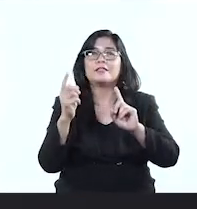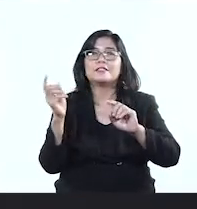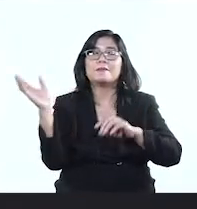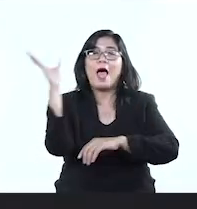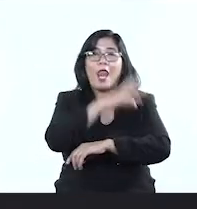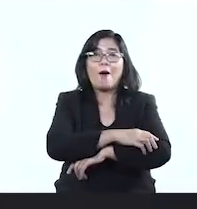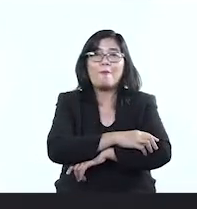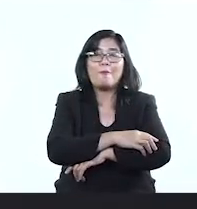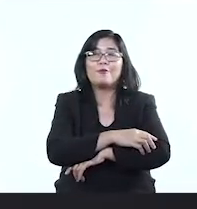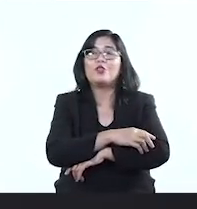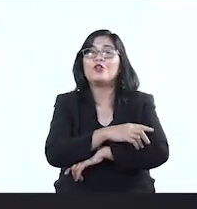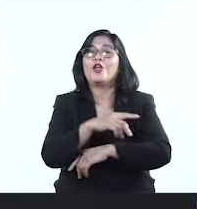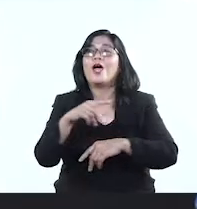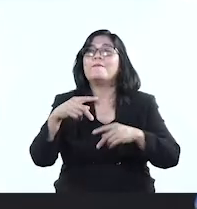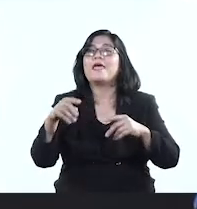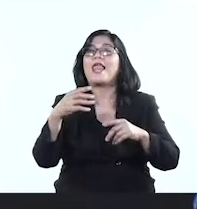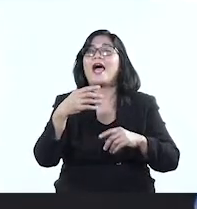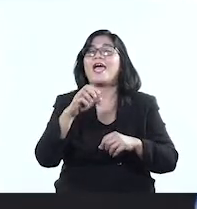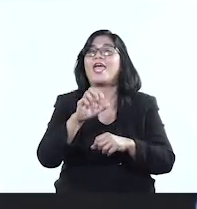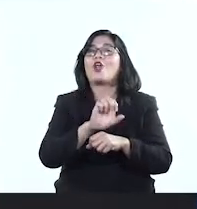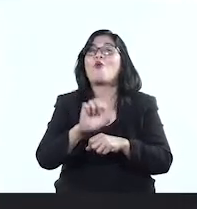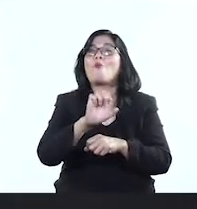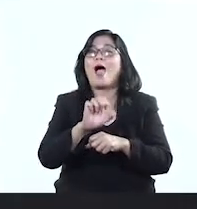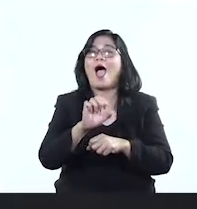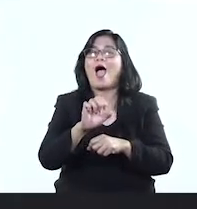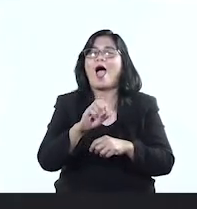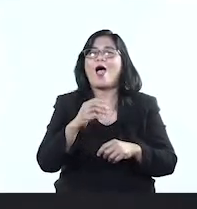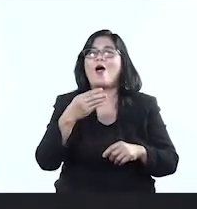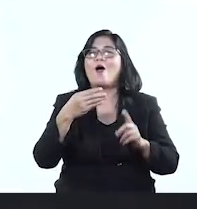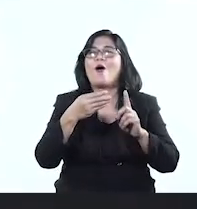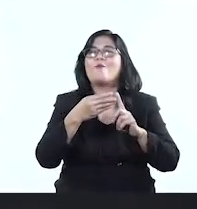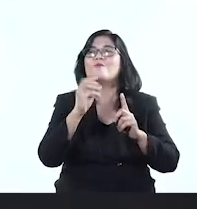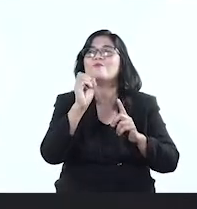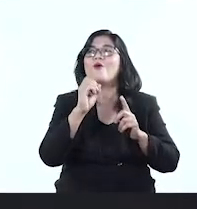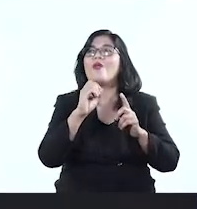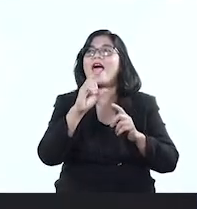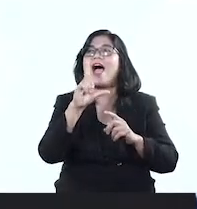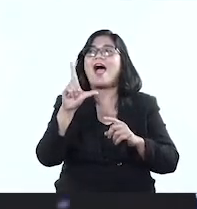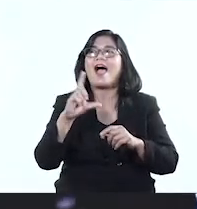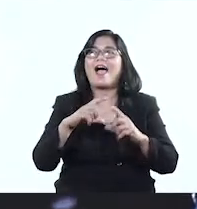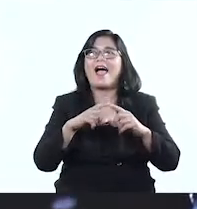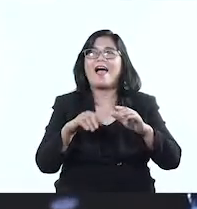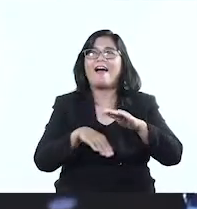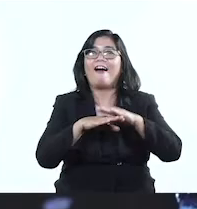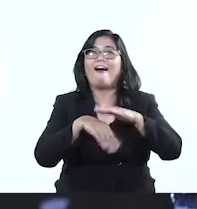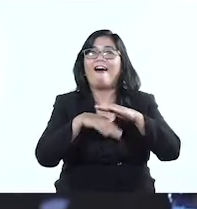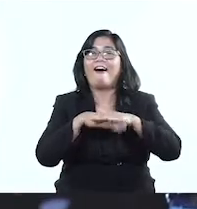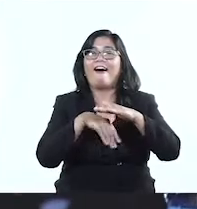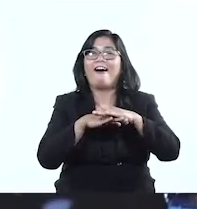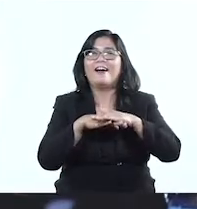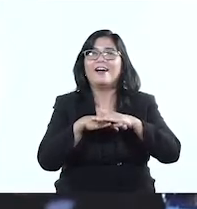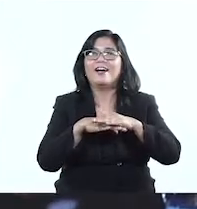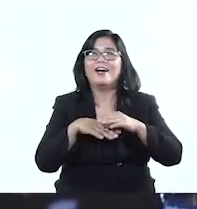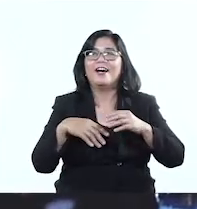Eropa Waduh mereka bahu ketemu bahu kita bisa dipakai APD dia nggak pakai baju